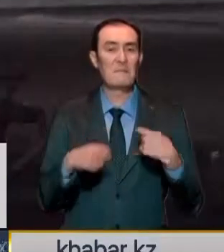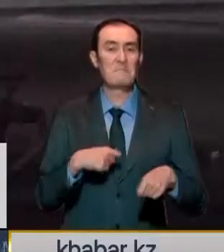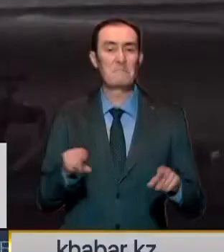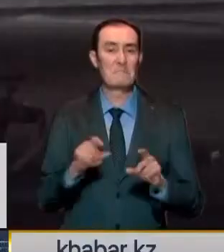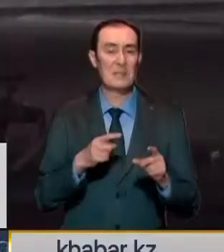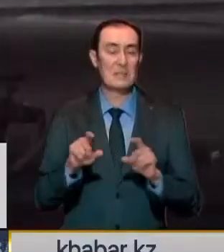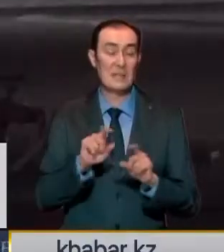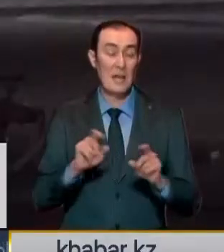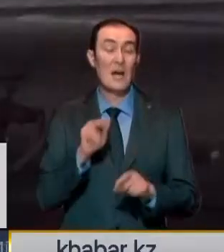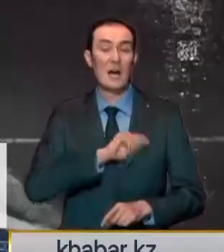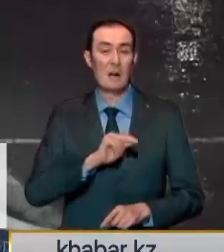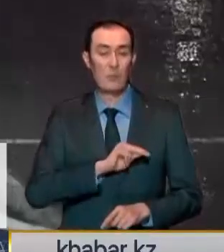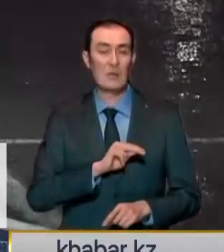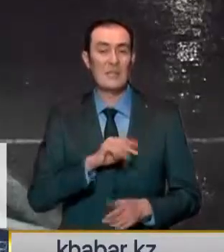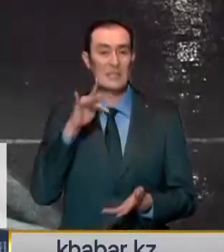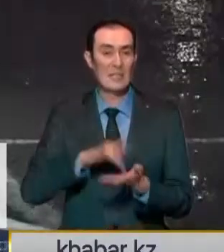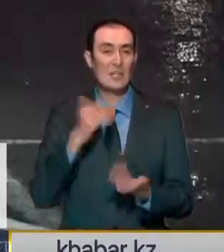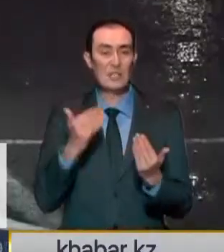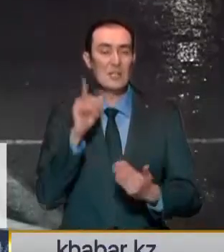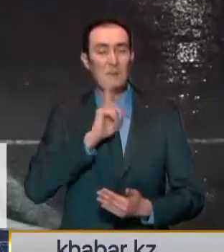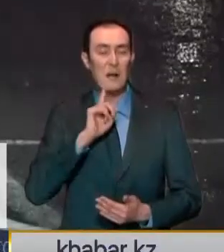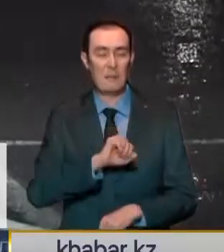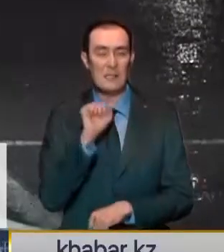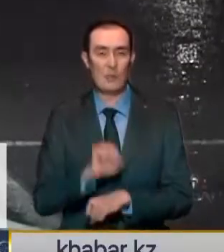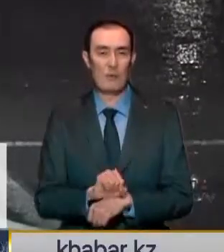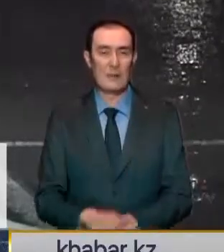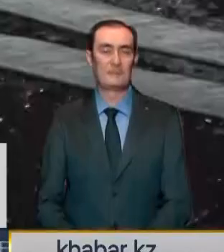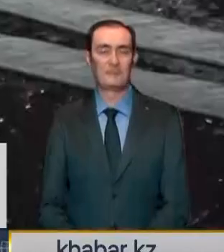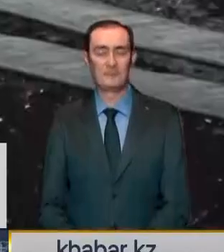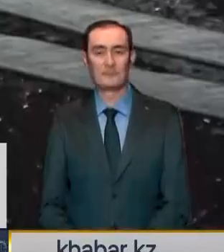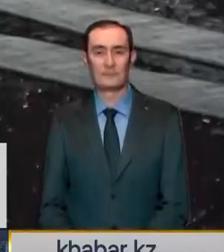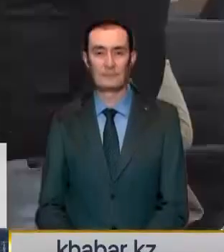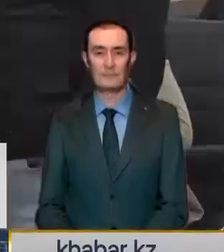бизнеса. Работа торгово-развлекательного центра приостановлена.